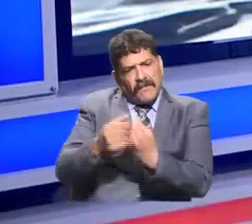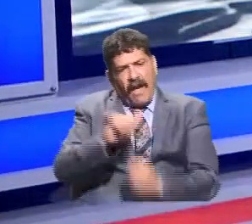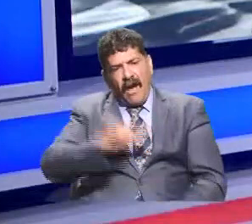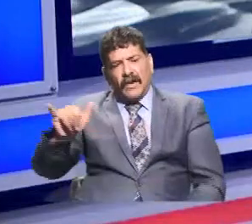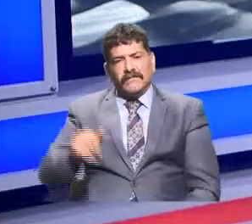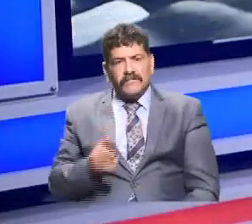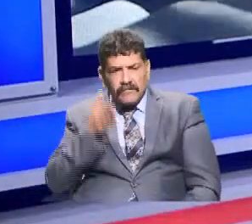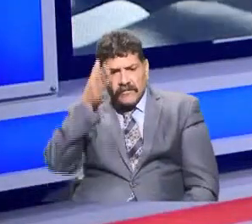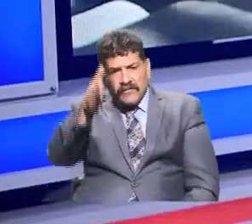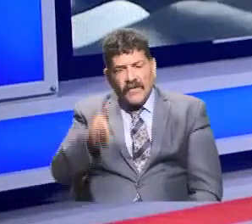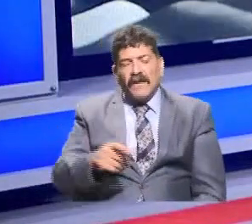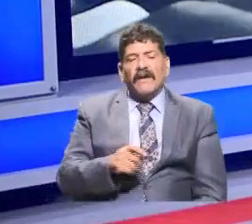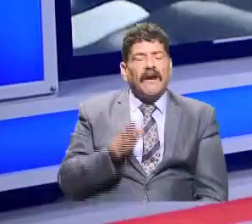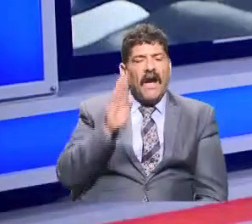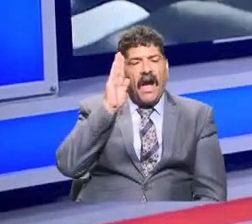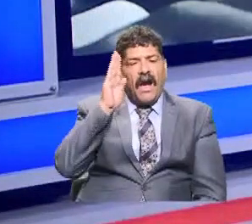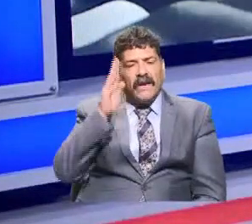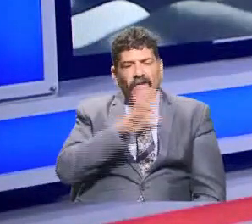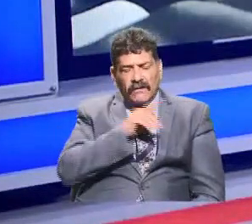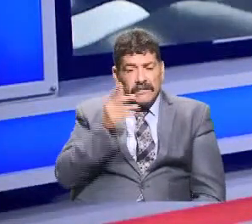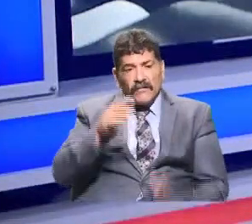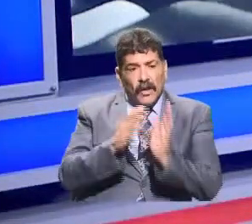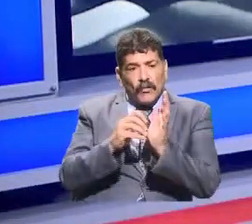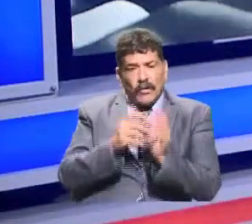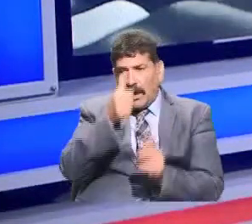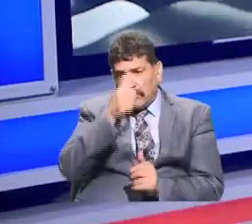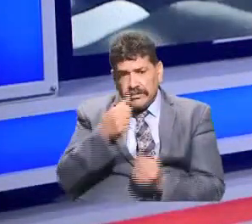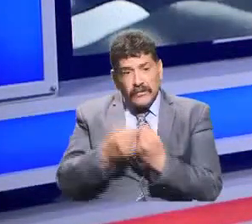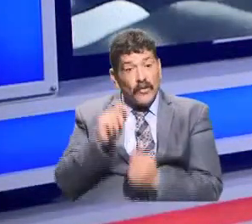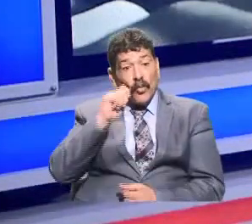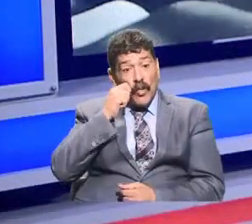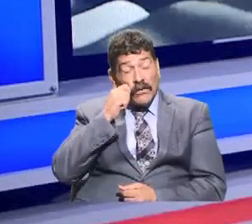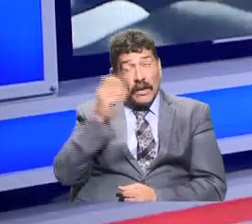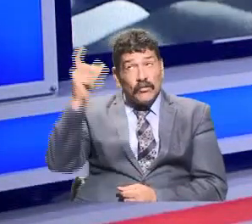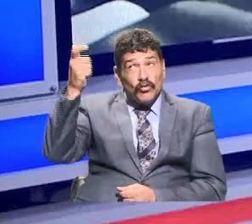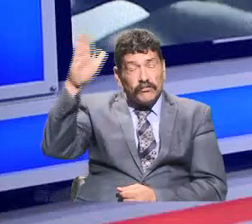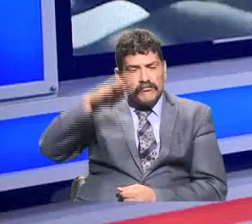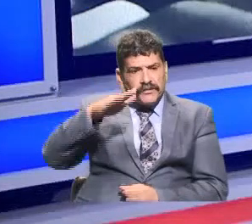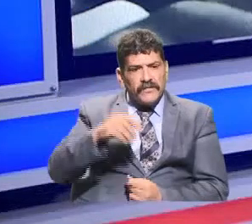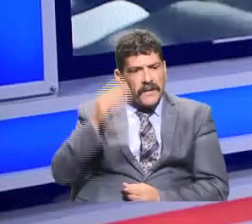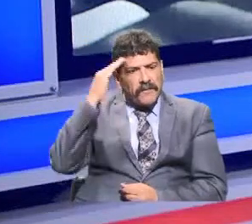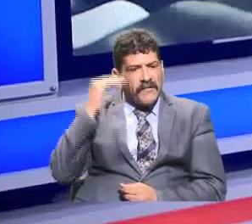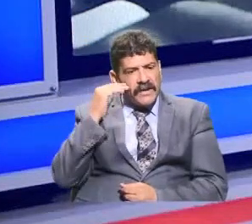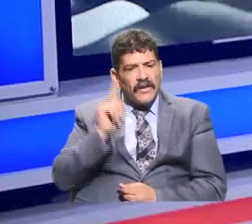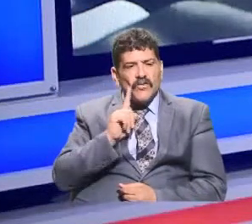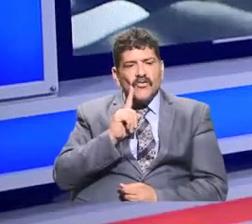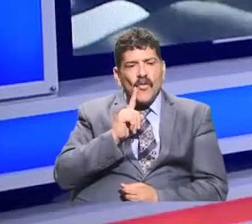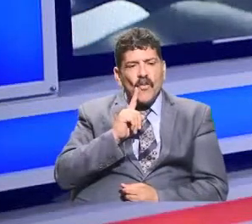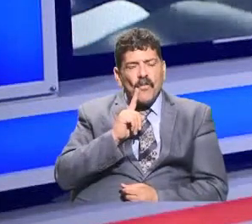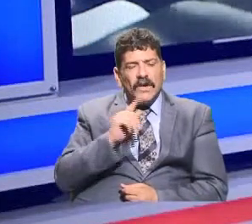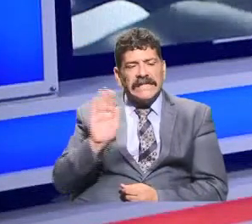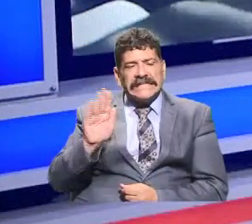عائد الى حيفا ارض البرتقال الحزين رجال تحت الشمس ام سعد ما تبقى لكم